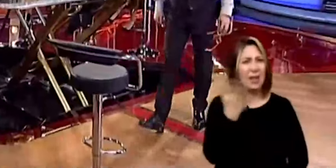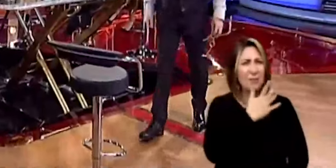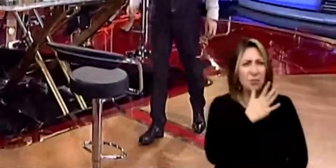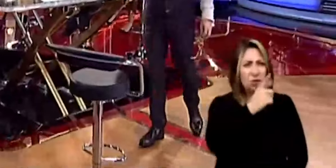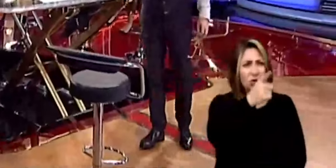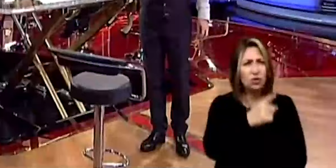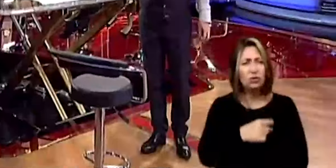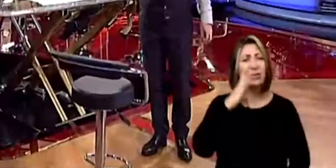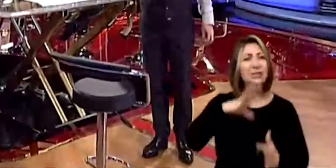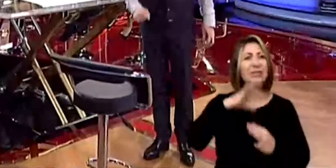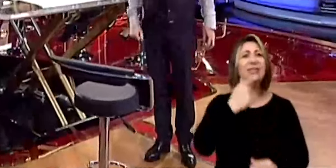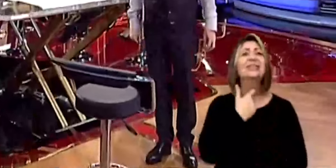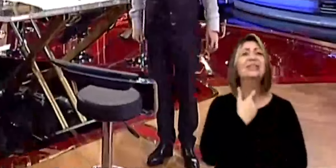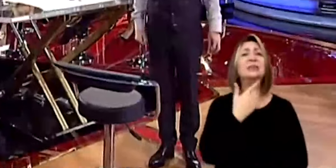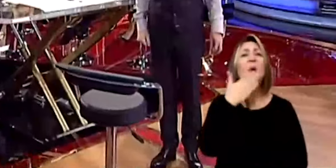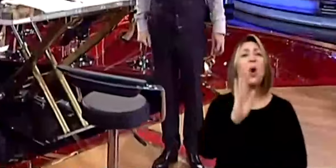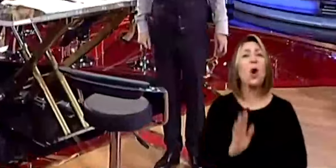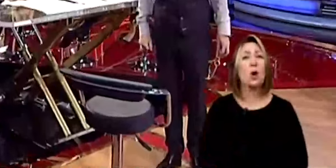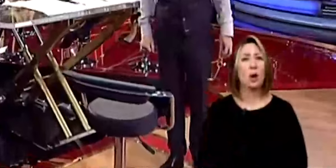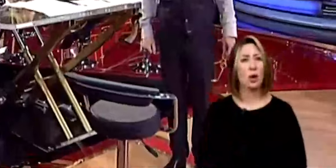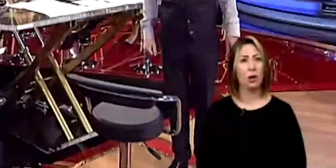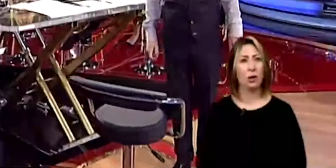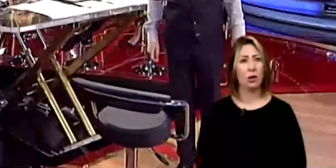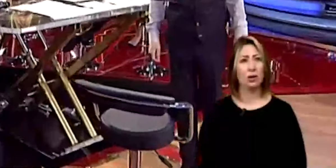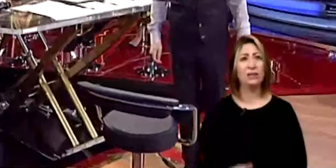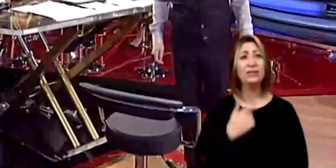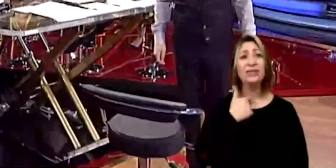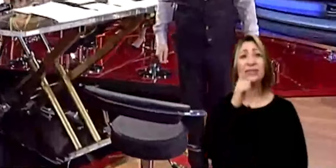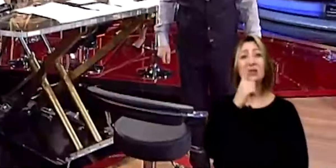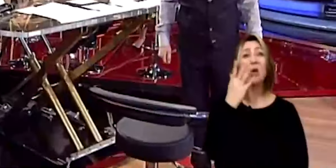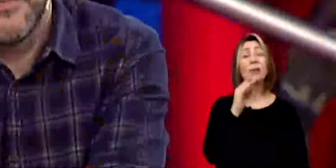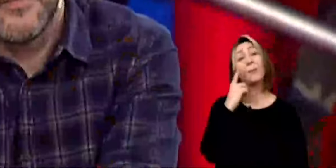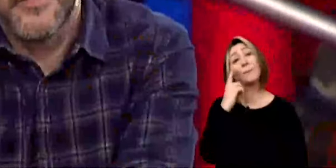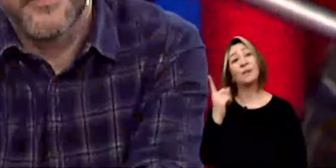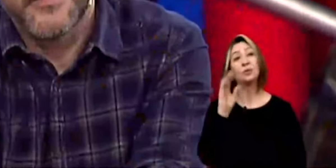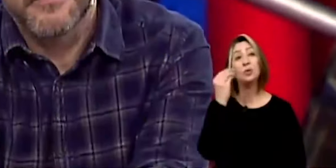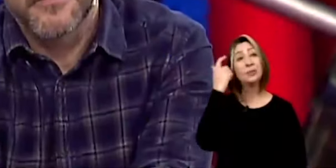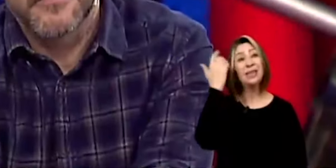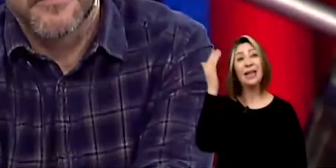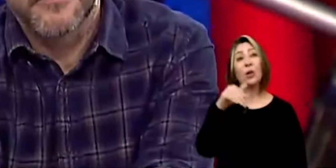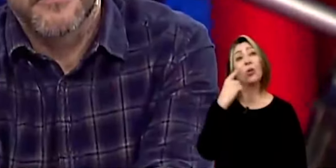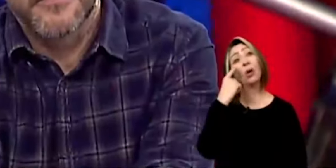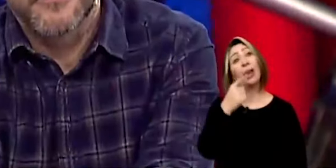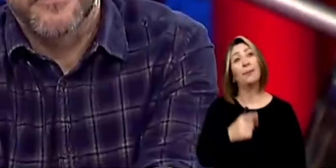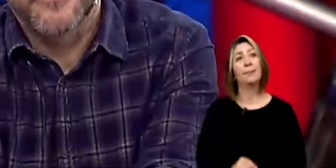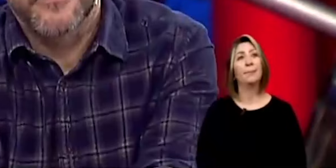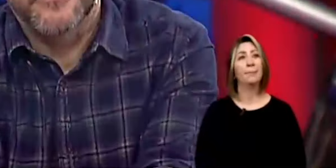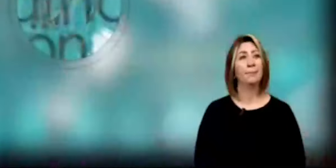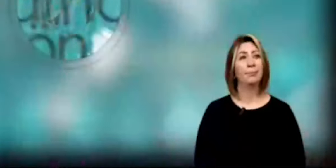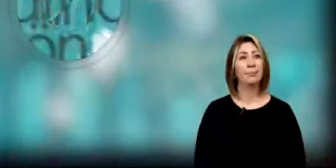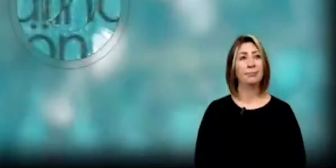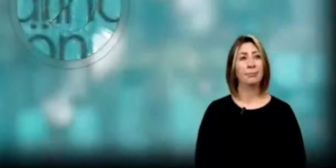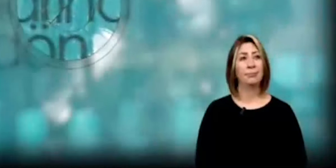radyoya? İnsanın sesi yoktur sabahleyin o saatte. Sesi olmaz. Ve bakın çocuğun başına neler geliyor görelim.